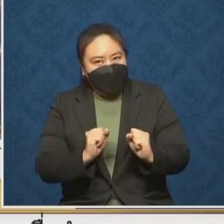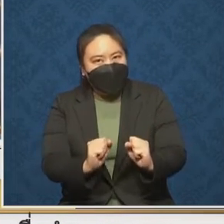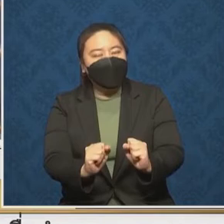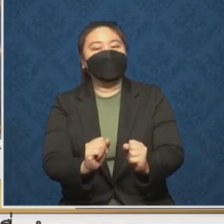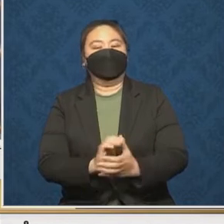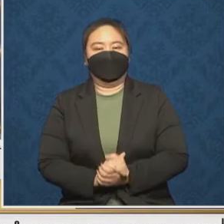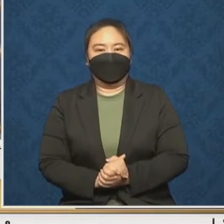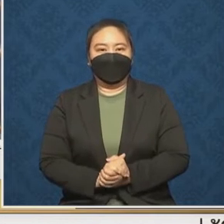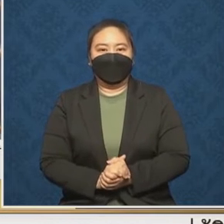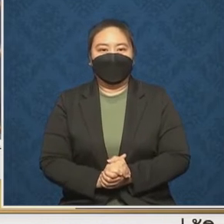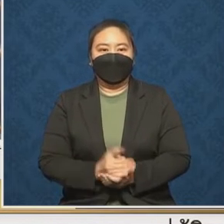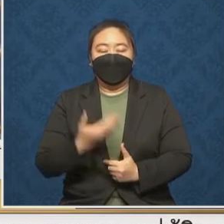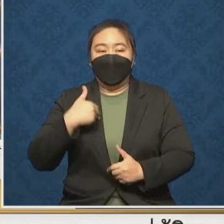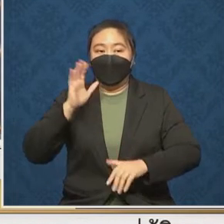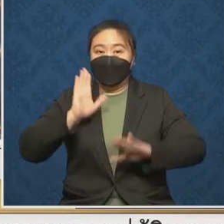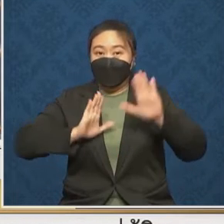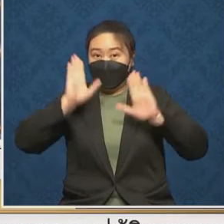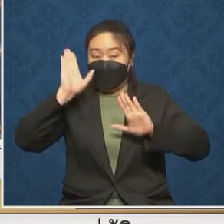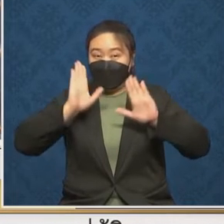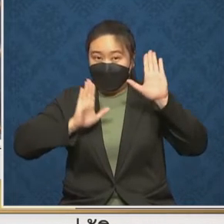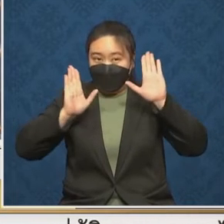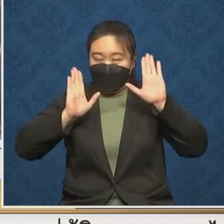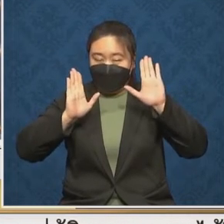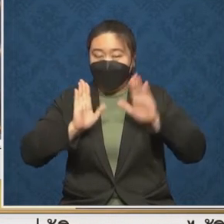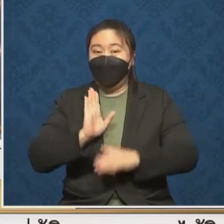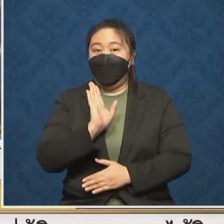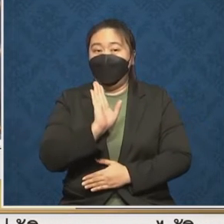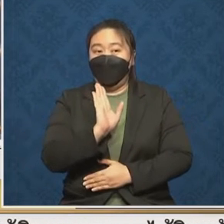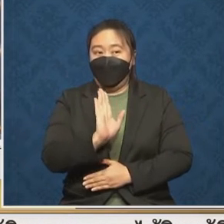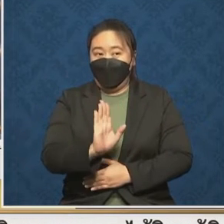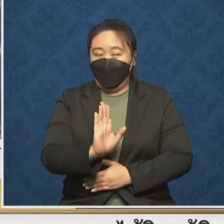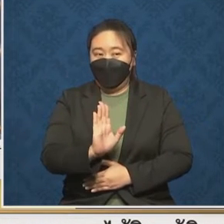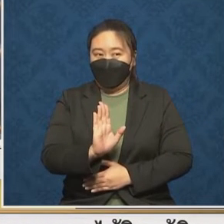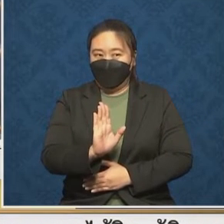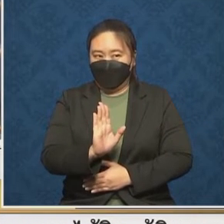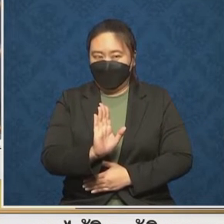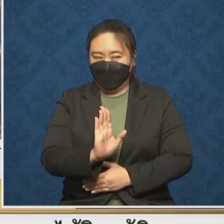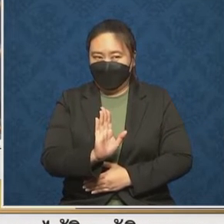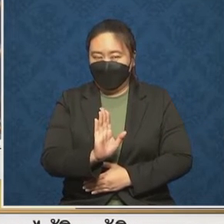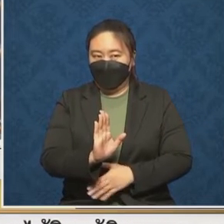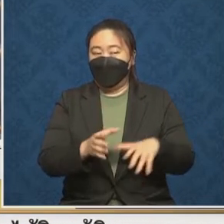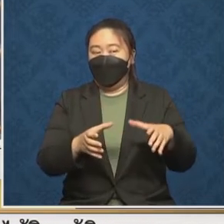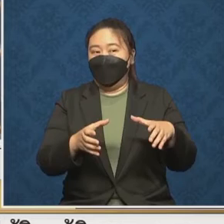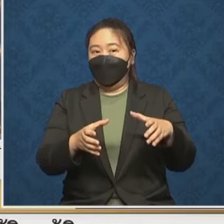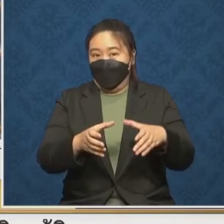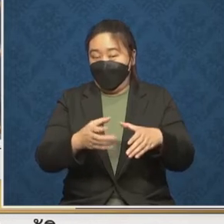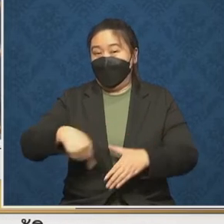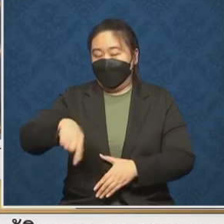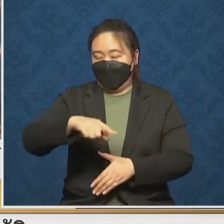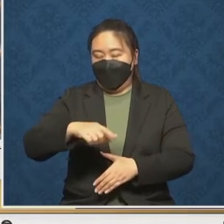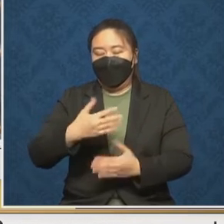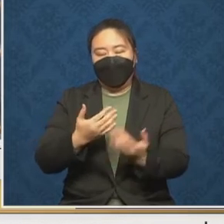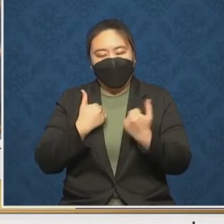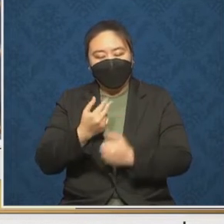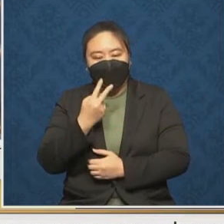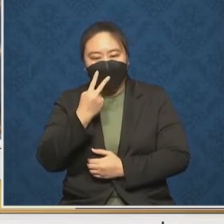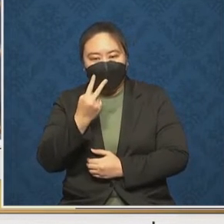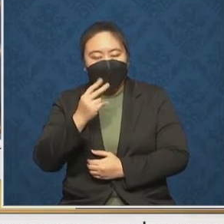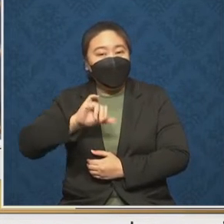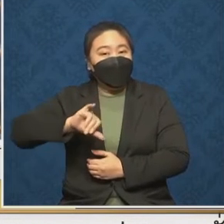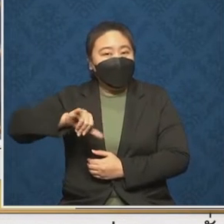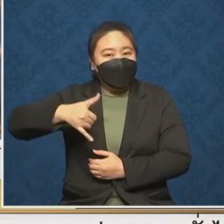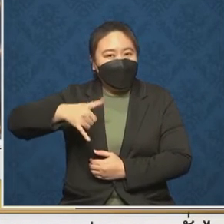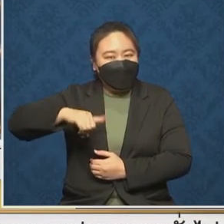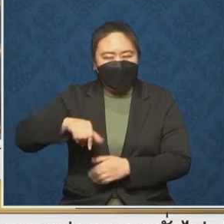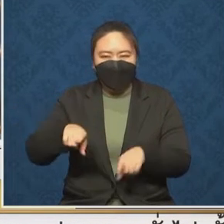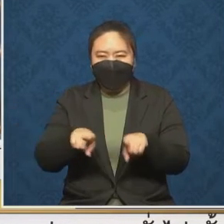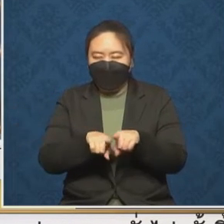ภาพพภัระชาธิภัย ของสภาาเราอาจจะตองมองกันบางทีถูกมองใน